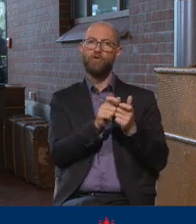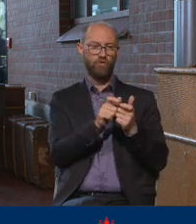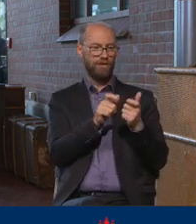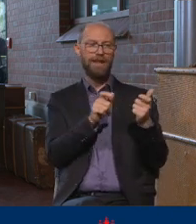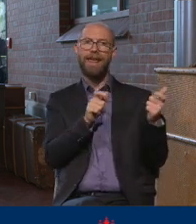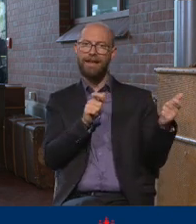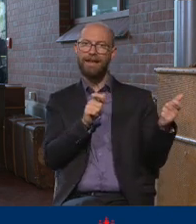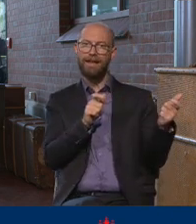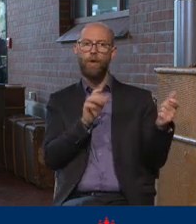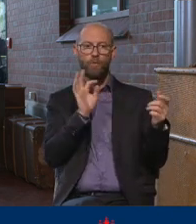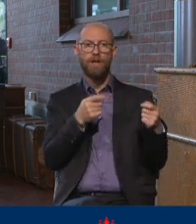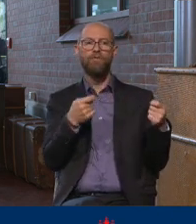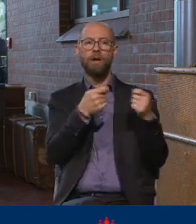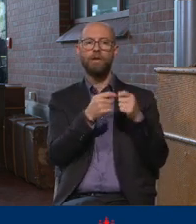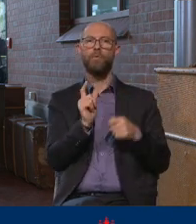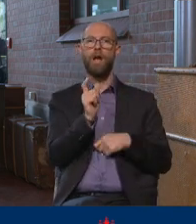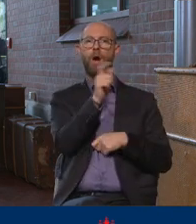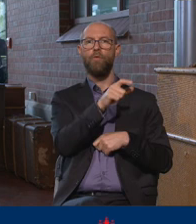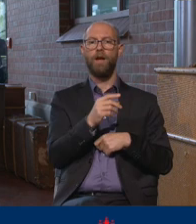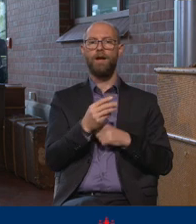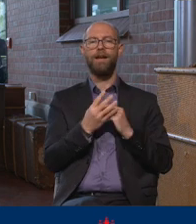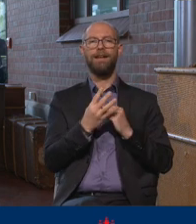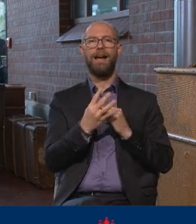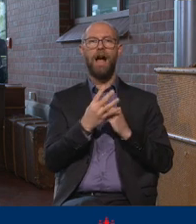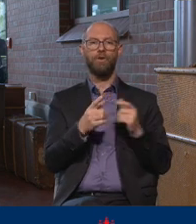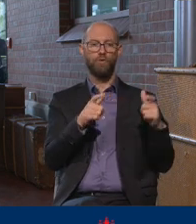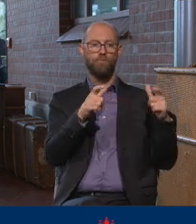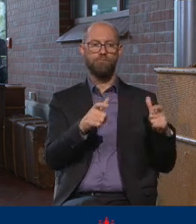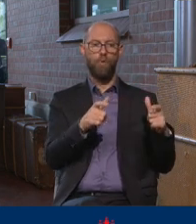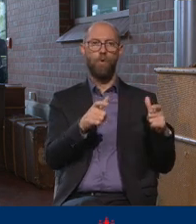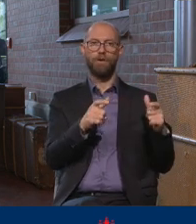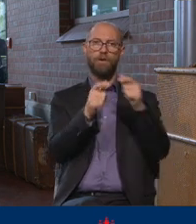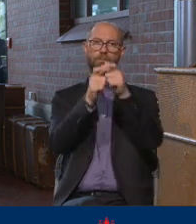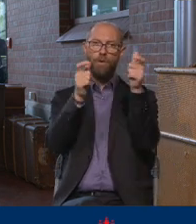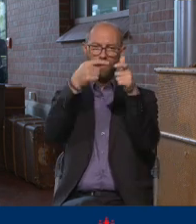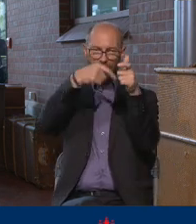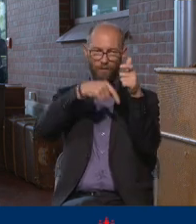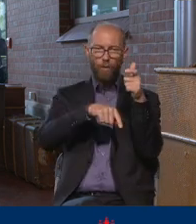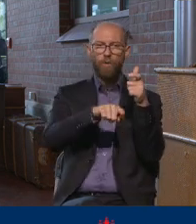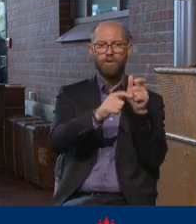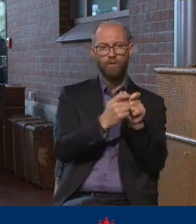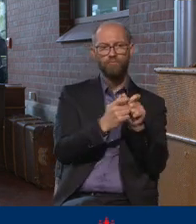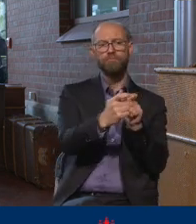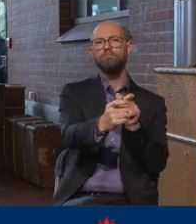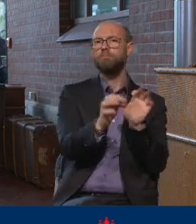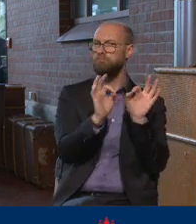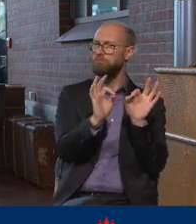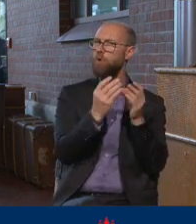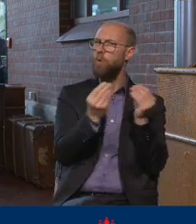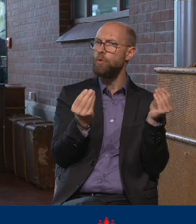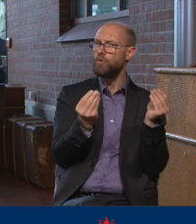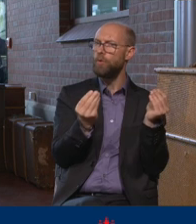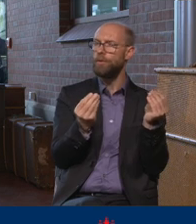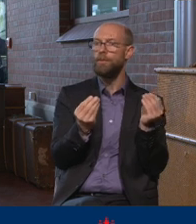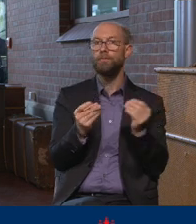die verbindung zum grasbrook unter der brücke durch herstellt eine gute lösung und schließlich ein